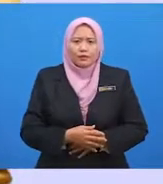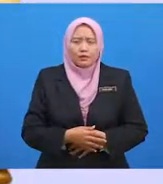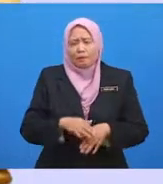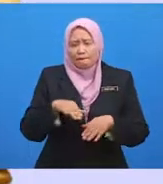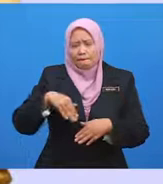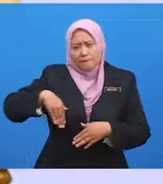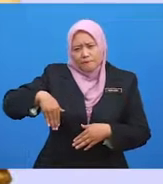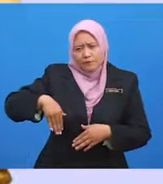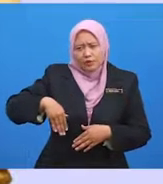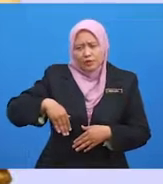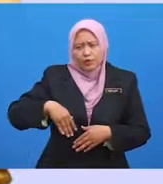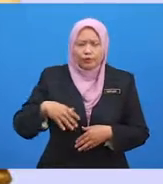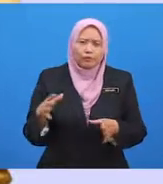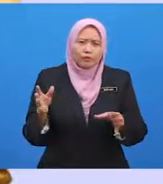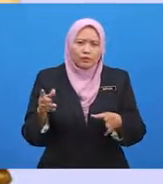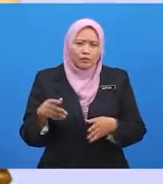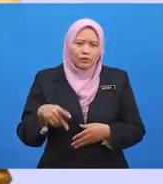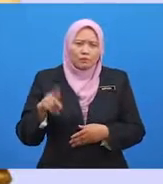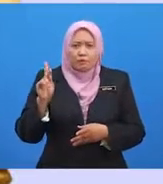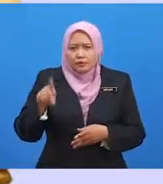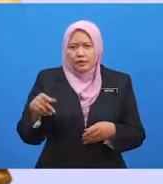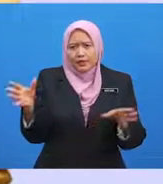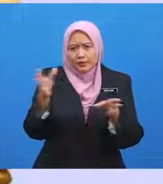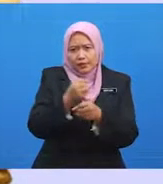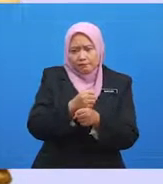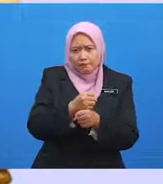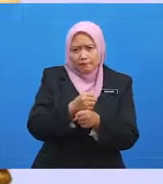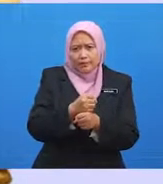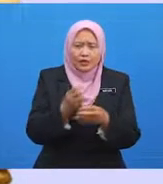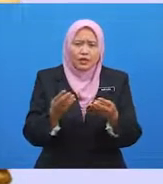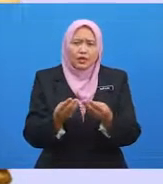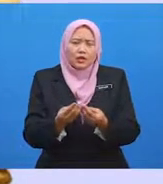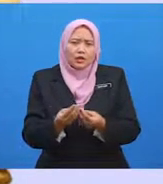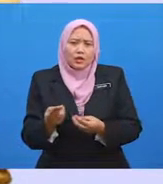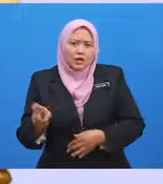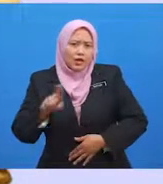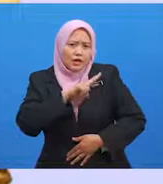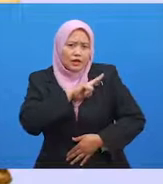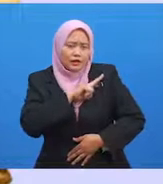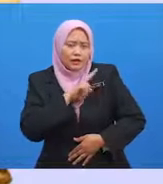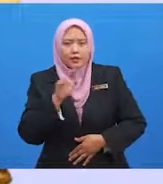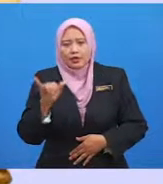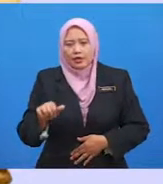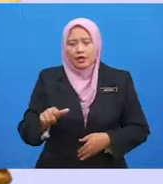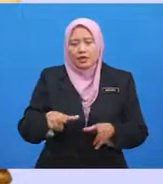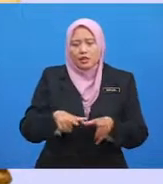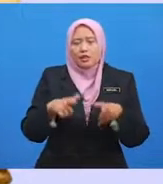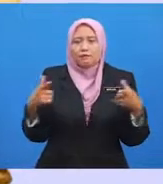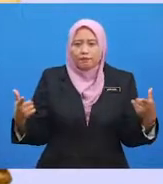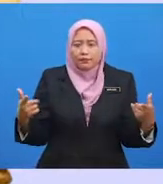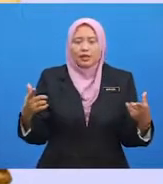pernah saya memperoleh harta yang lebih baik daripada ini apakah cadangan kamu mengenai perkara ini